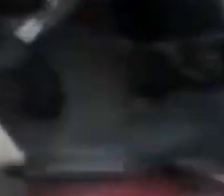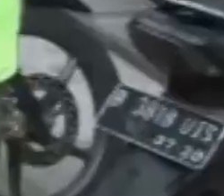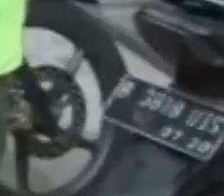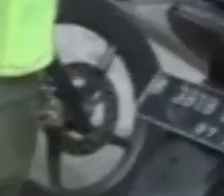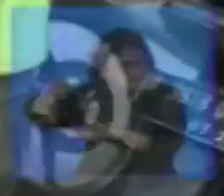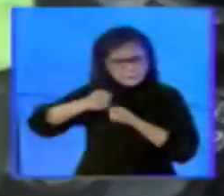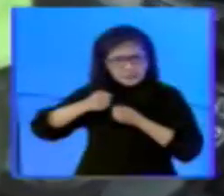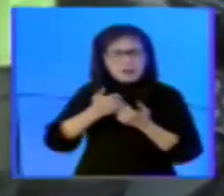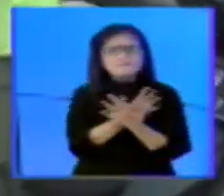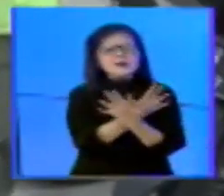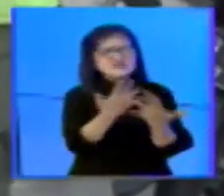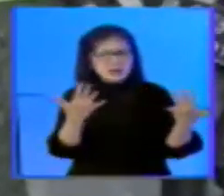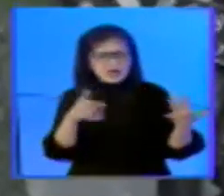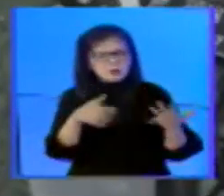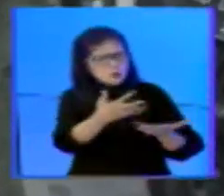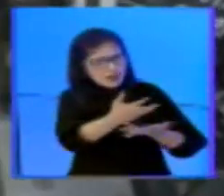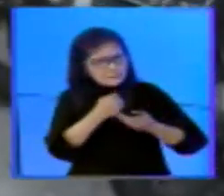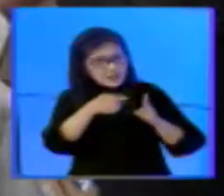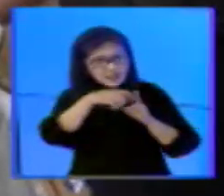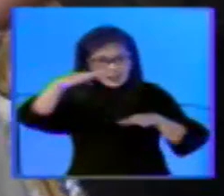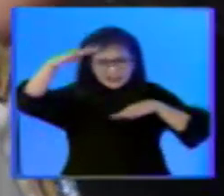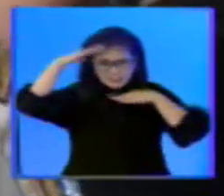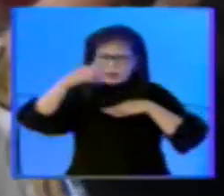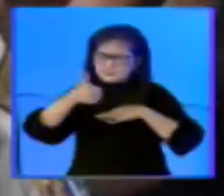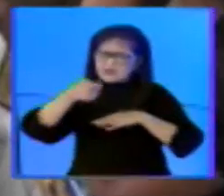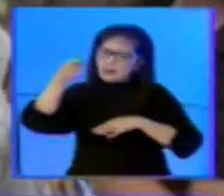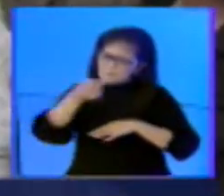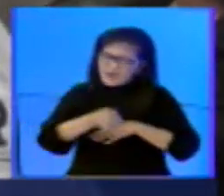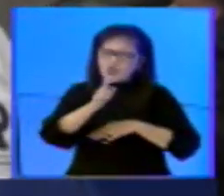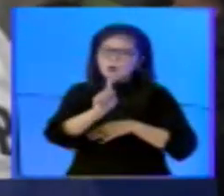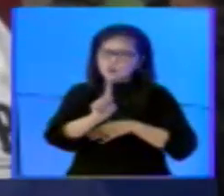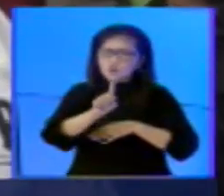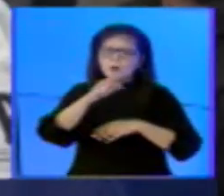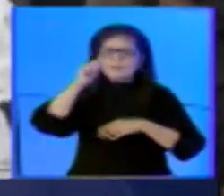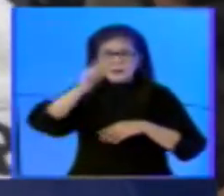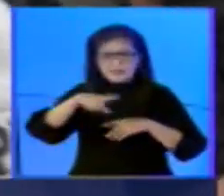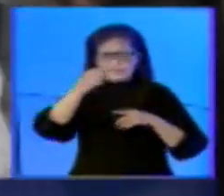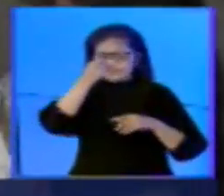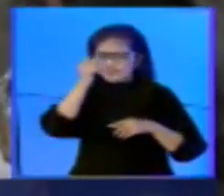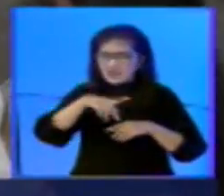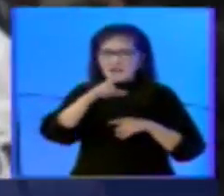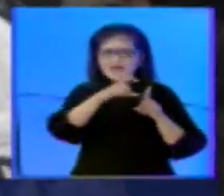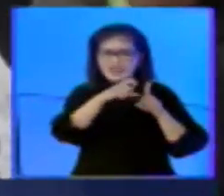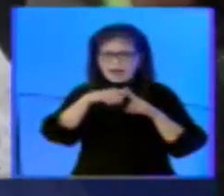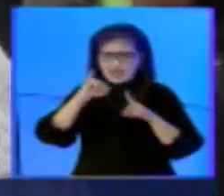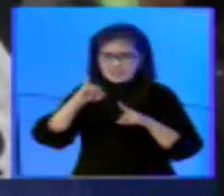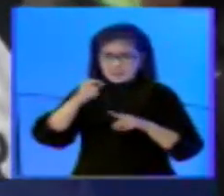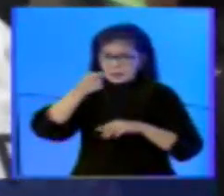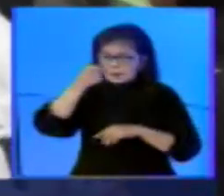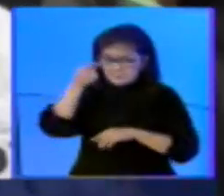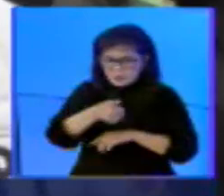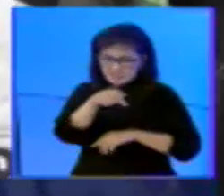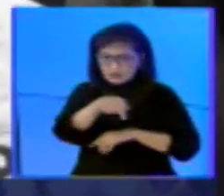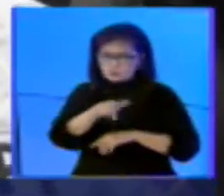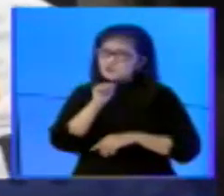KTP-nya setelah membayar denda melalui Bank DKI. Pengenaan sanksi denda kepada pelanggar PSBB. Untuk